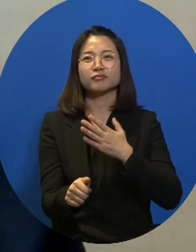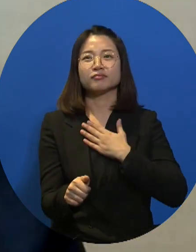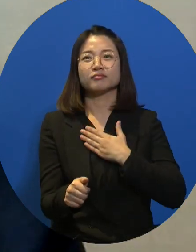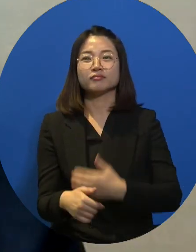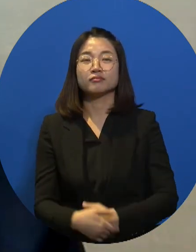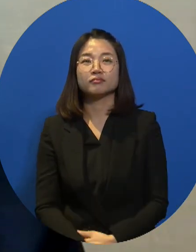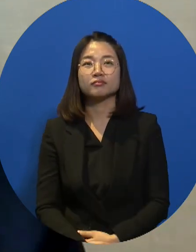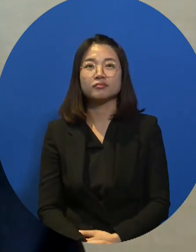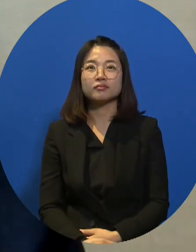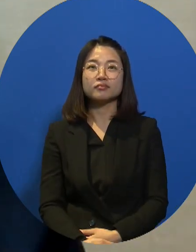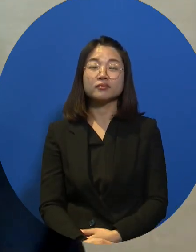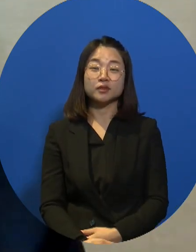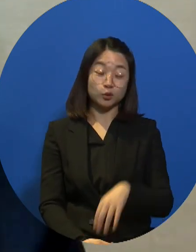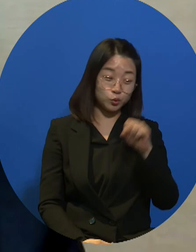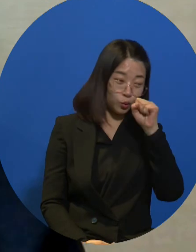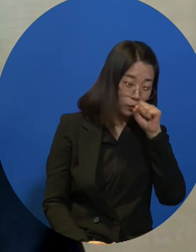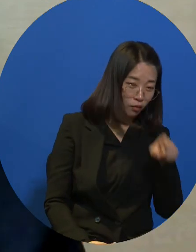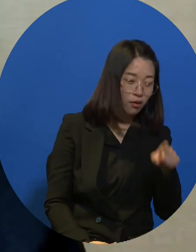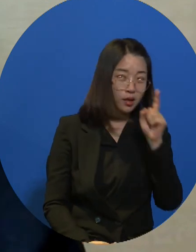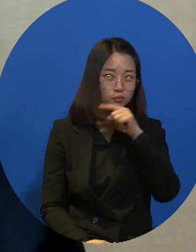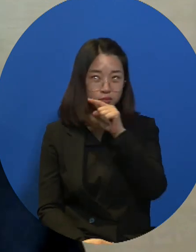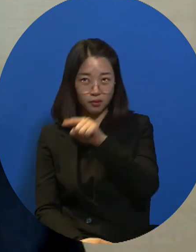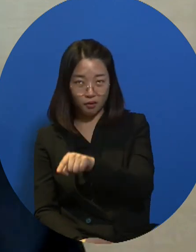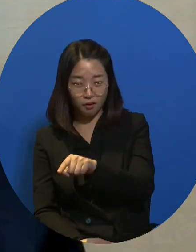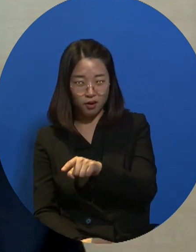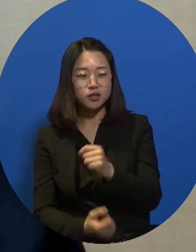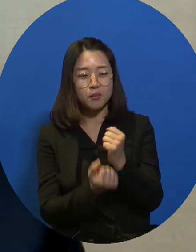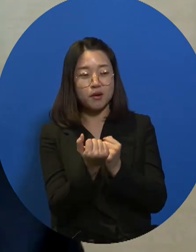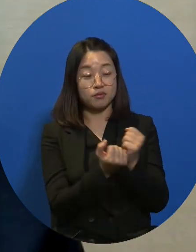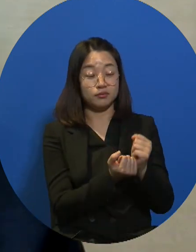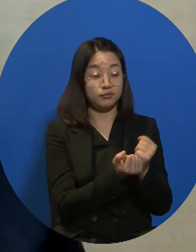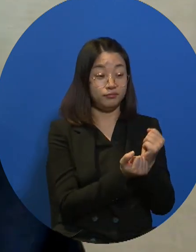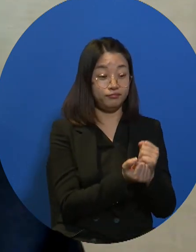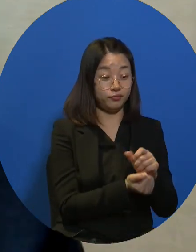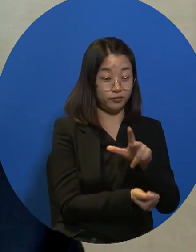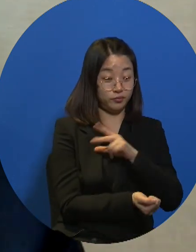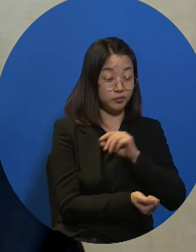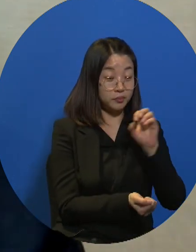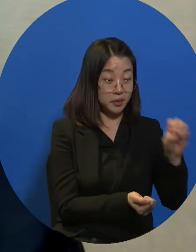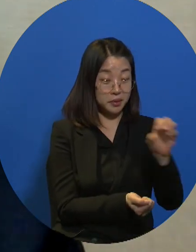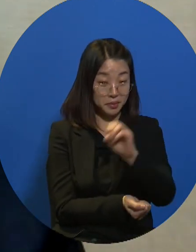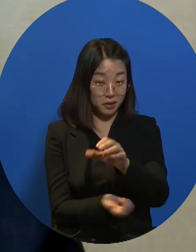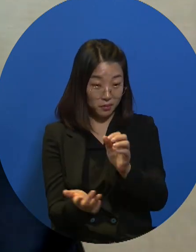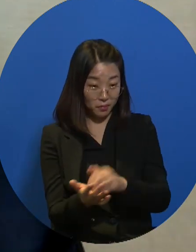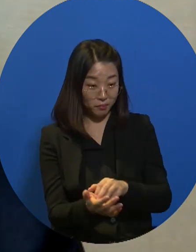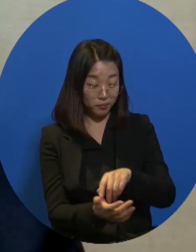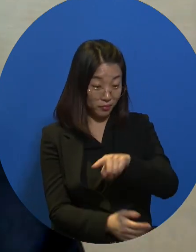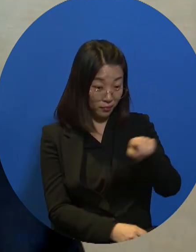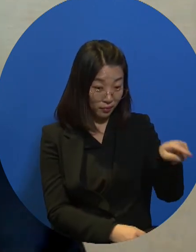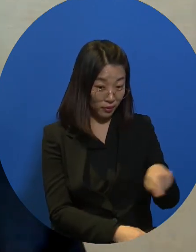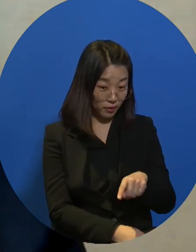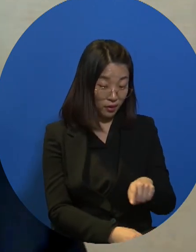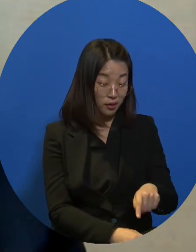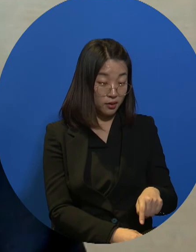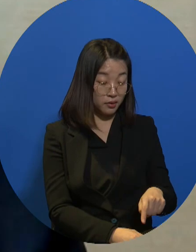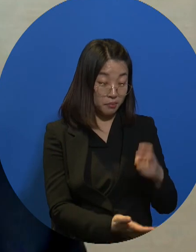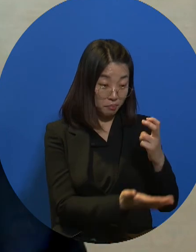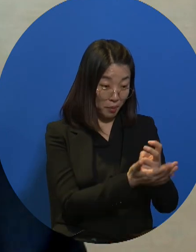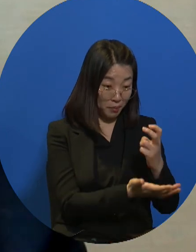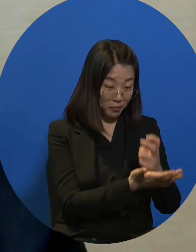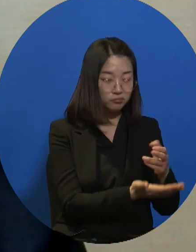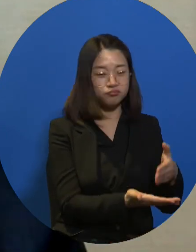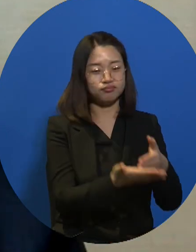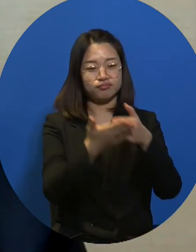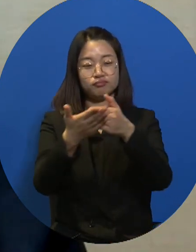그런 것들에 대한 어떤 장점과 단점 이런 것들을 설명을 하고, 궁극적으로는 입법자가 이제 올바른 선택을 할 수 있도록 그렇게 지원하는